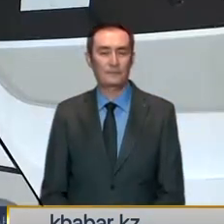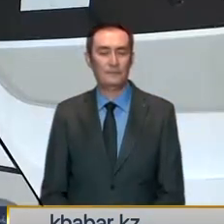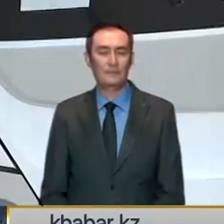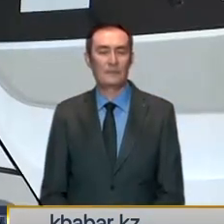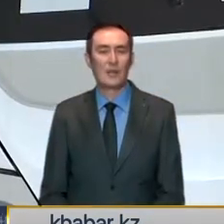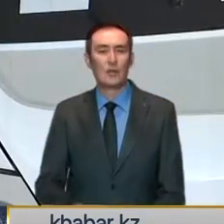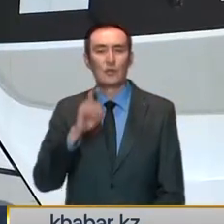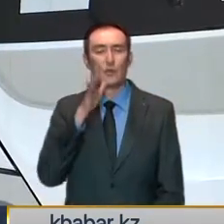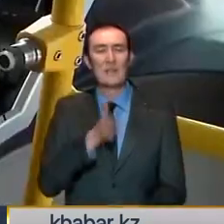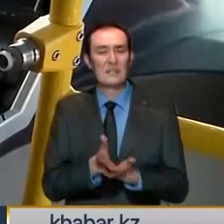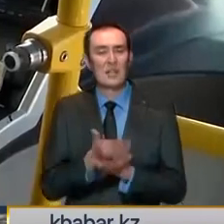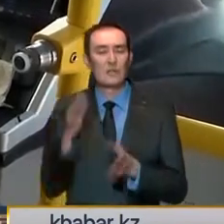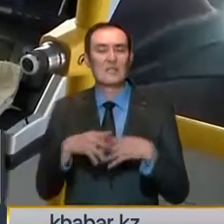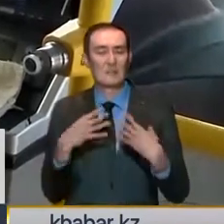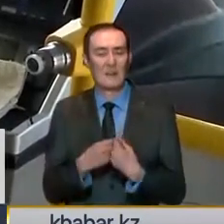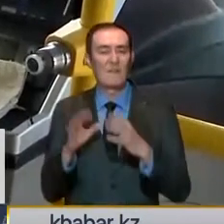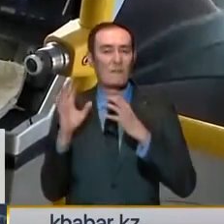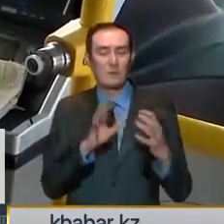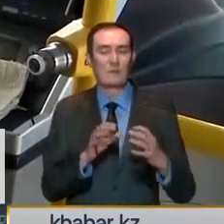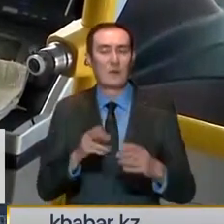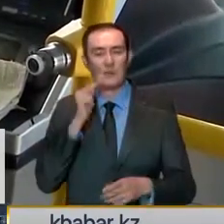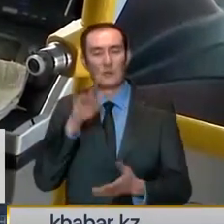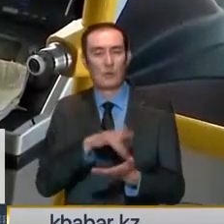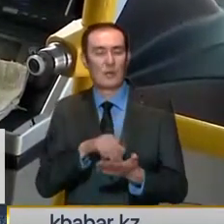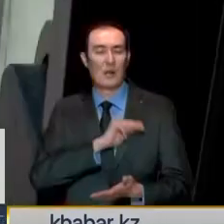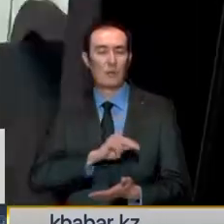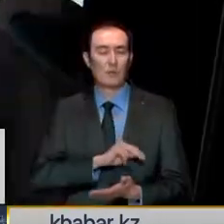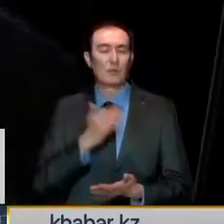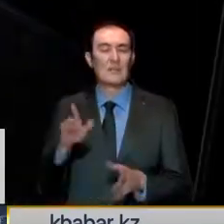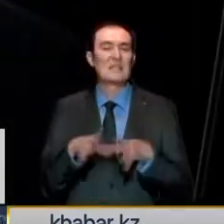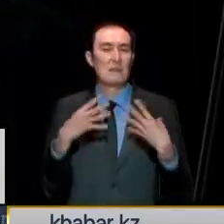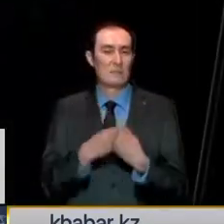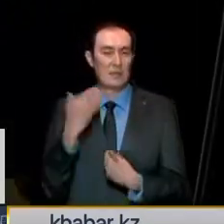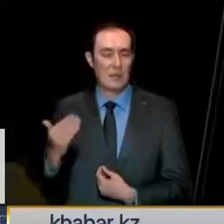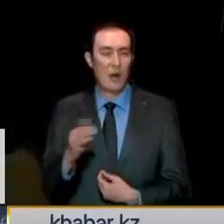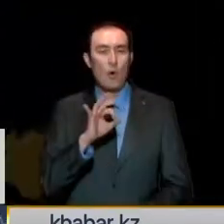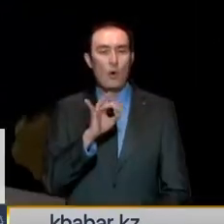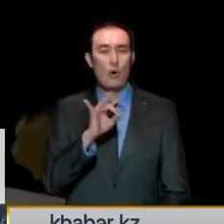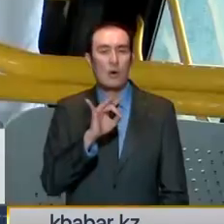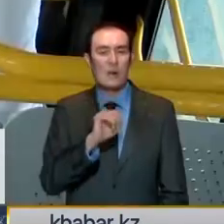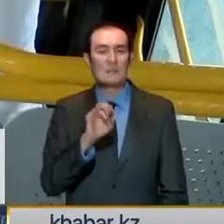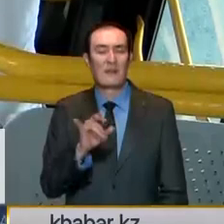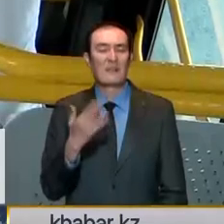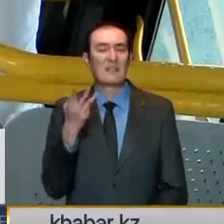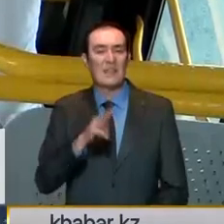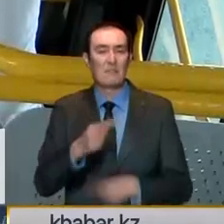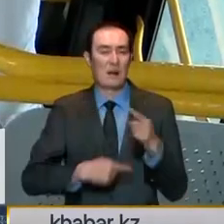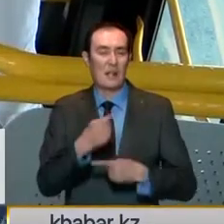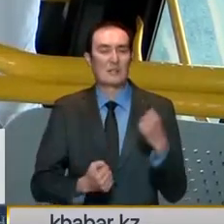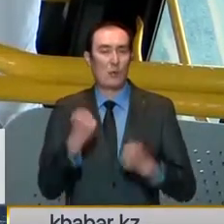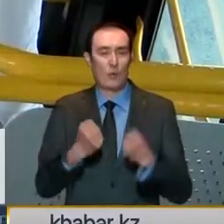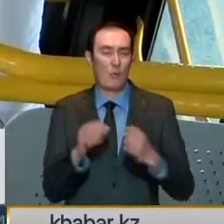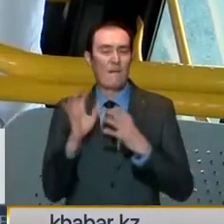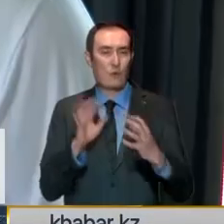Целый век стажа на семью. В автобусном парке Шымкента трудится уникальная династия. Уразбаевы – это три поколения за рулем